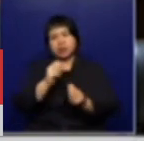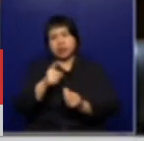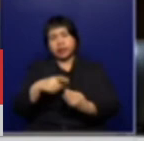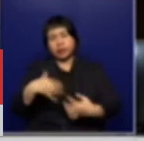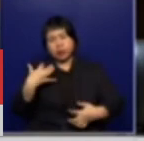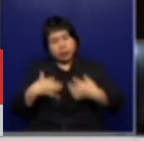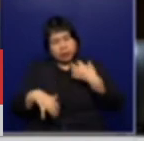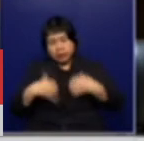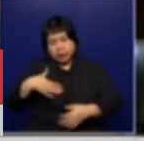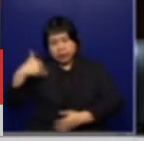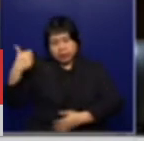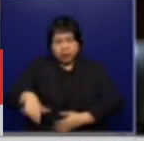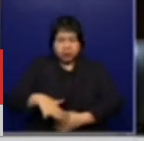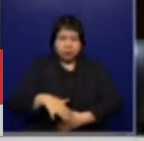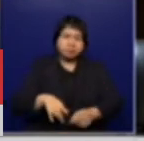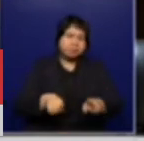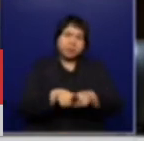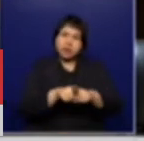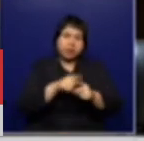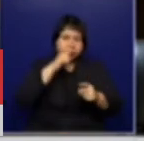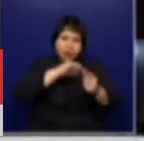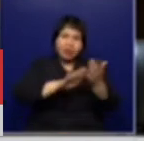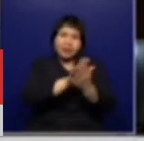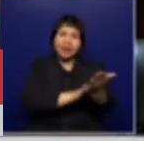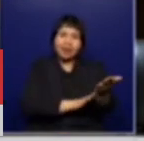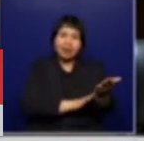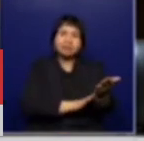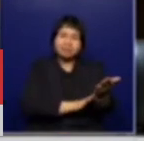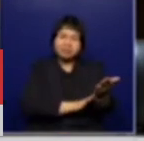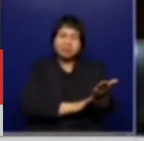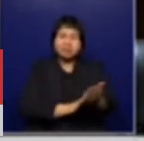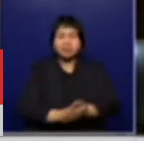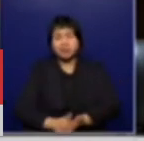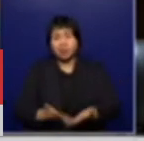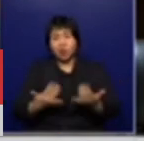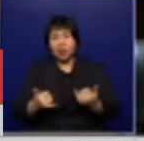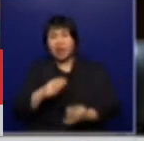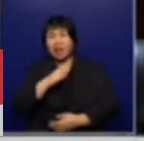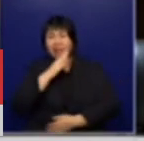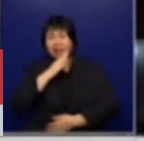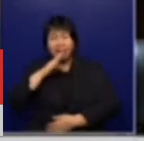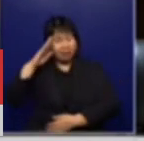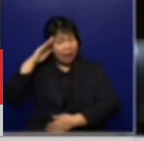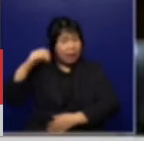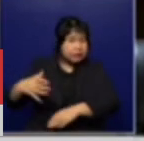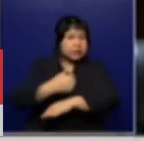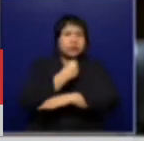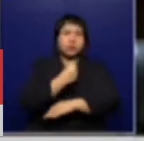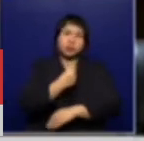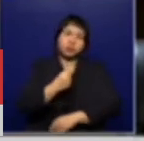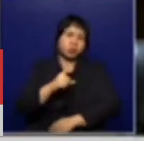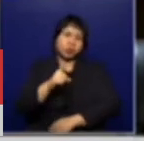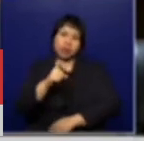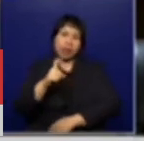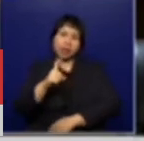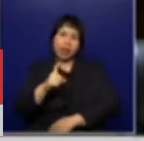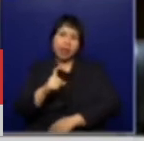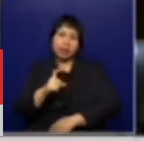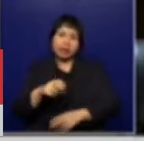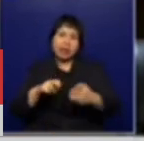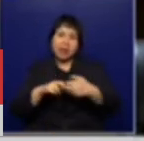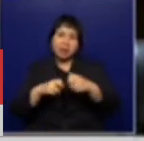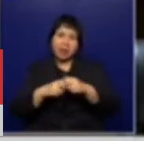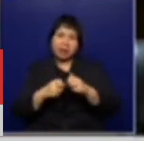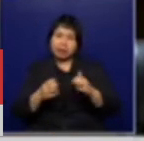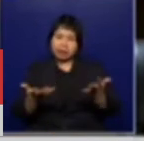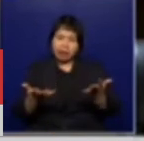กหย่อมหญ้าค่ะการทำรัฐประหารจะเป็นการซ้ำเติมประเทศค่ะเราจะไม่เหลืออะไรทิ้งไว้